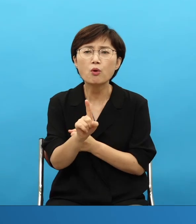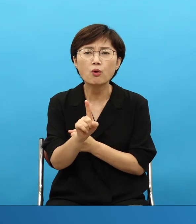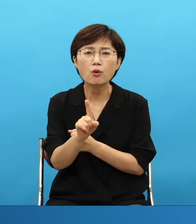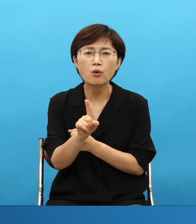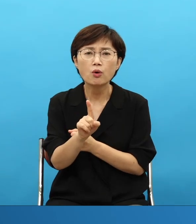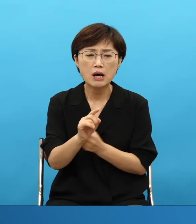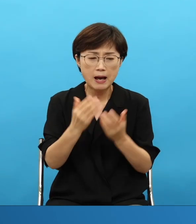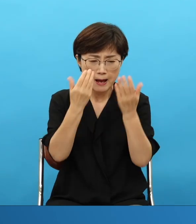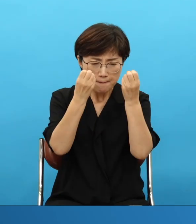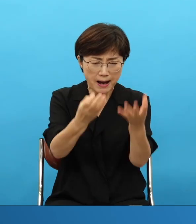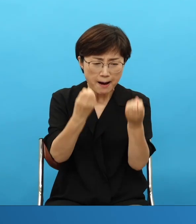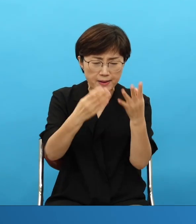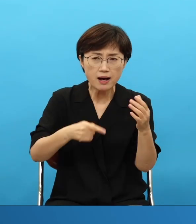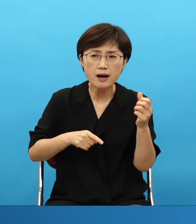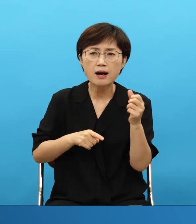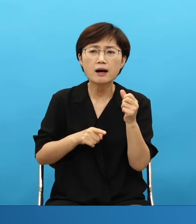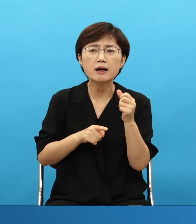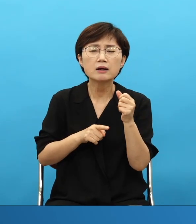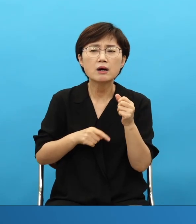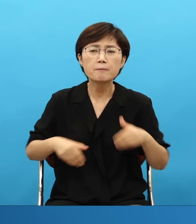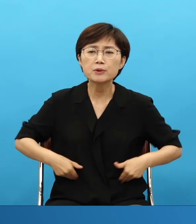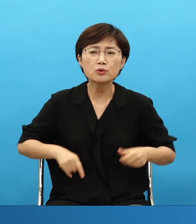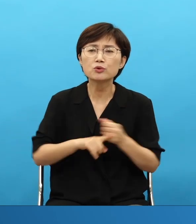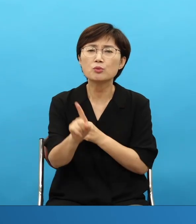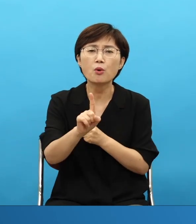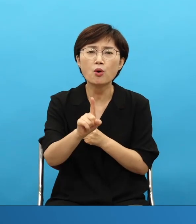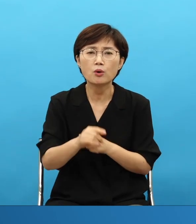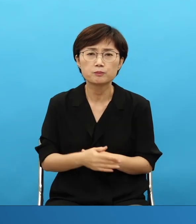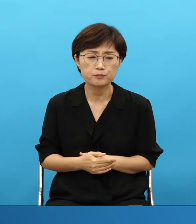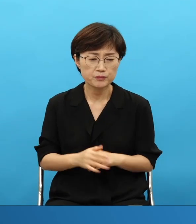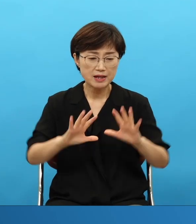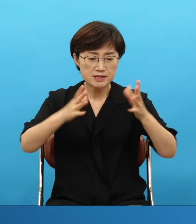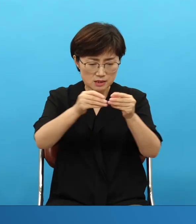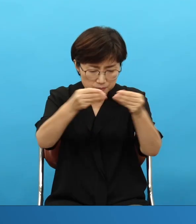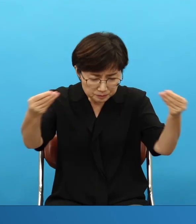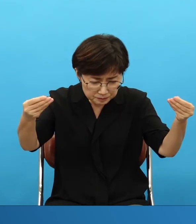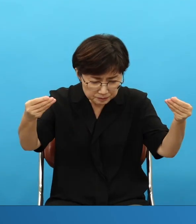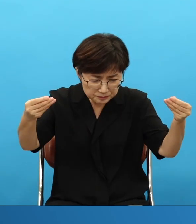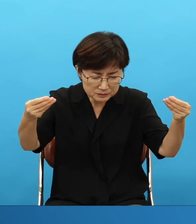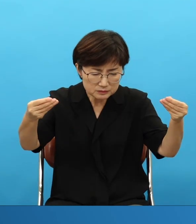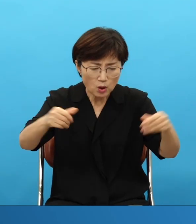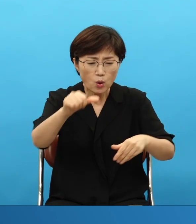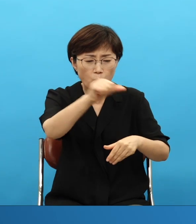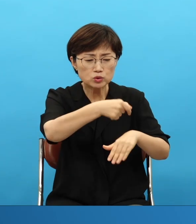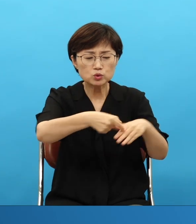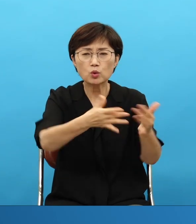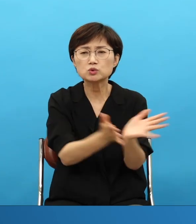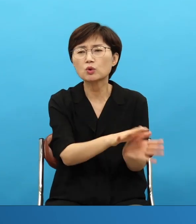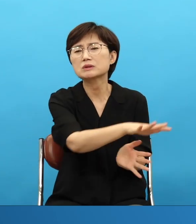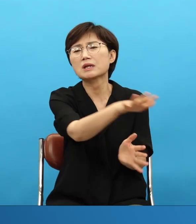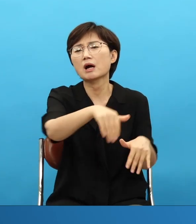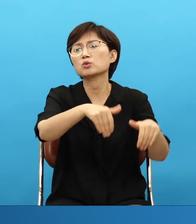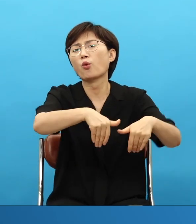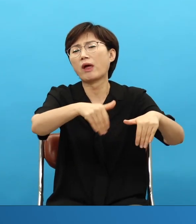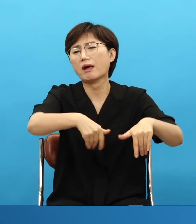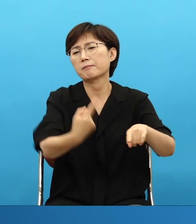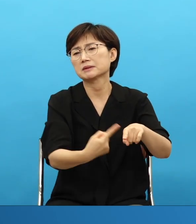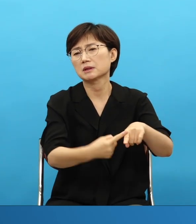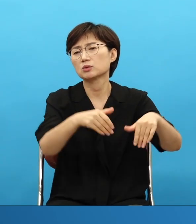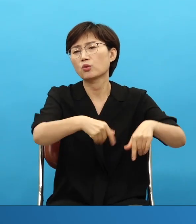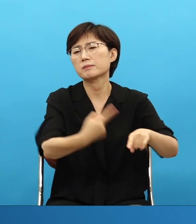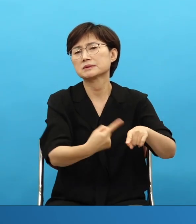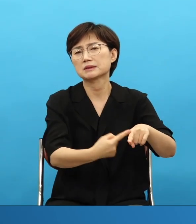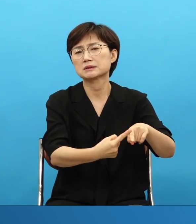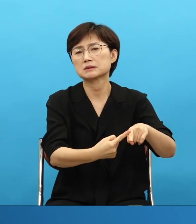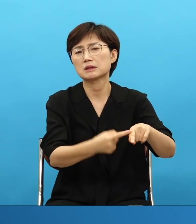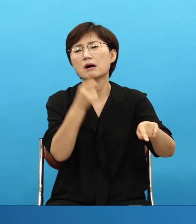여기에 5천 종족은 전부 노예로 팔려가는 거예요. And for this 5,000 tribes, they're all sold as slaves. 그게